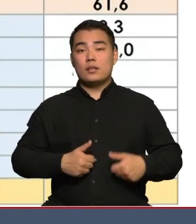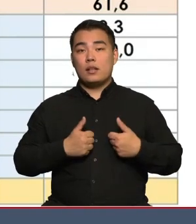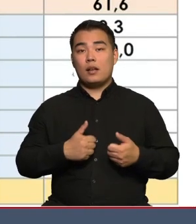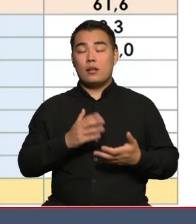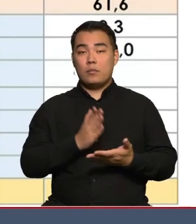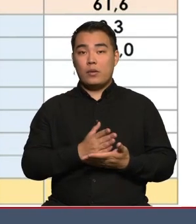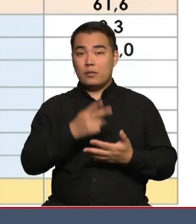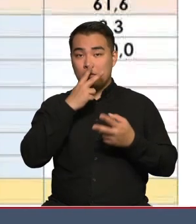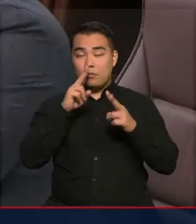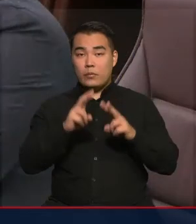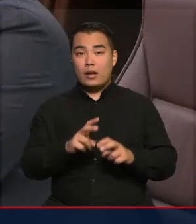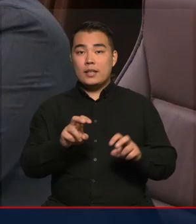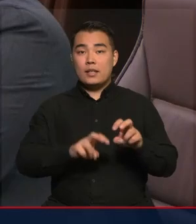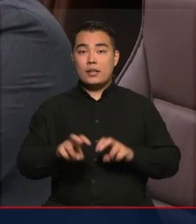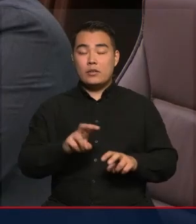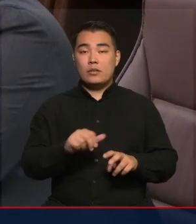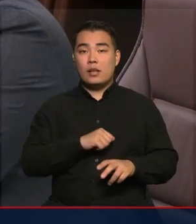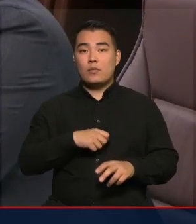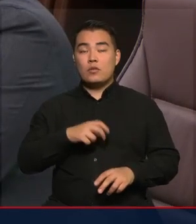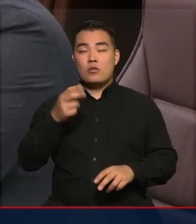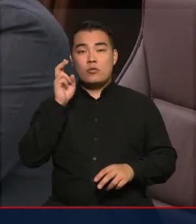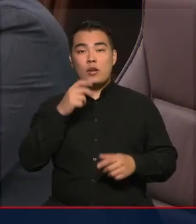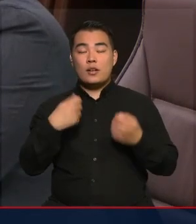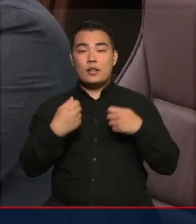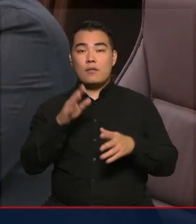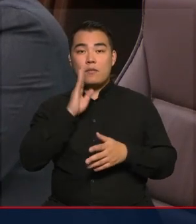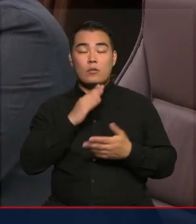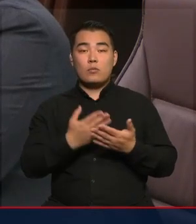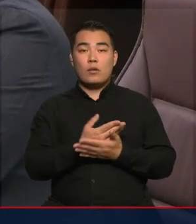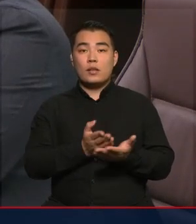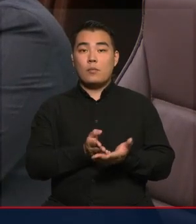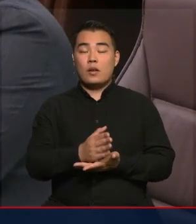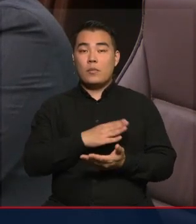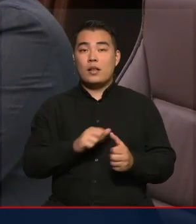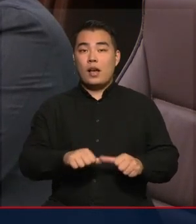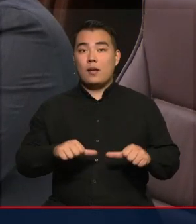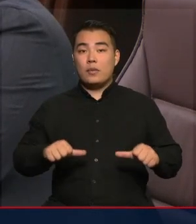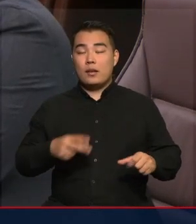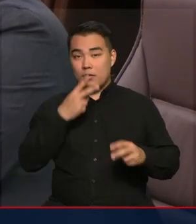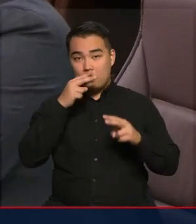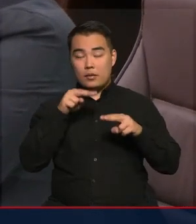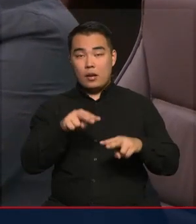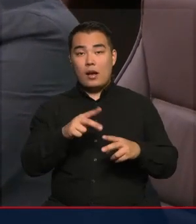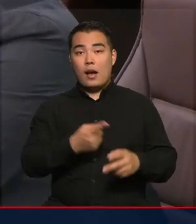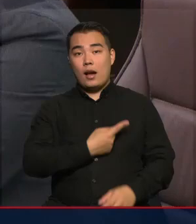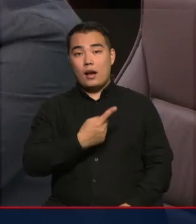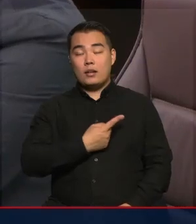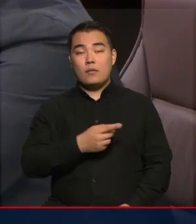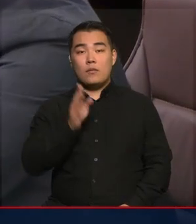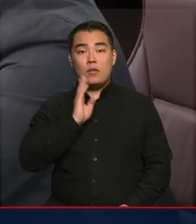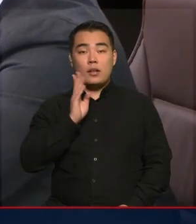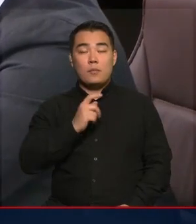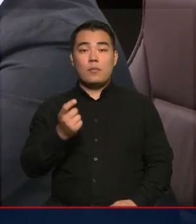нами активно ведётся работа по искоренению чёрного рынка воды создано новое ведомство Комитет по регулированию охране и использованию водных